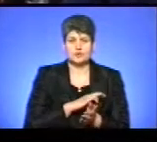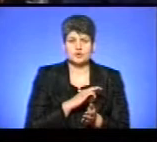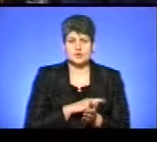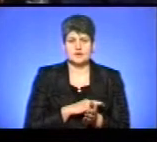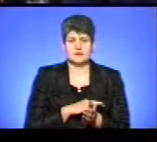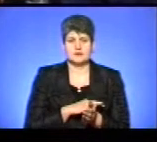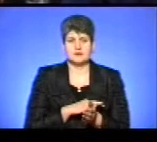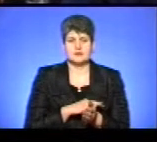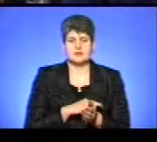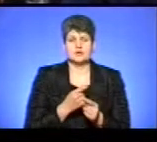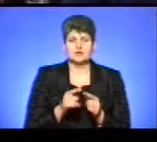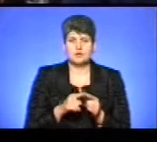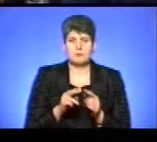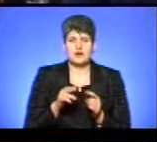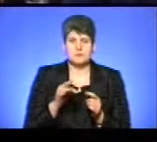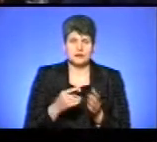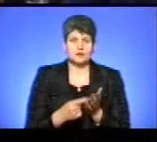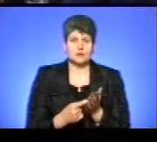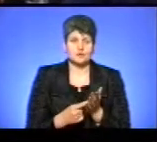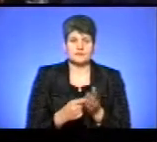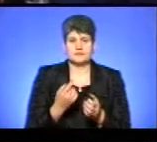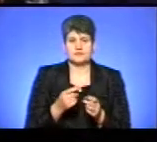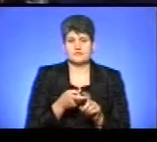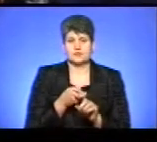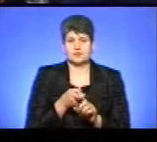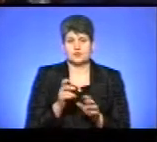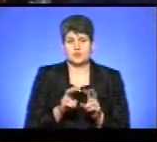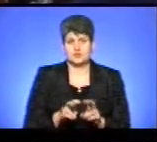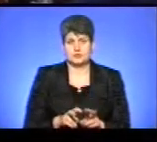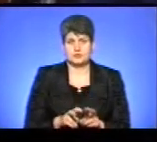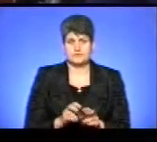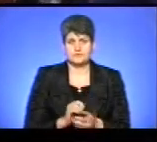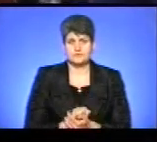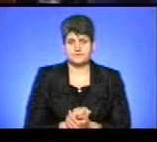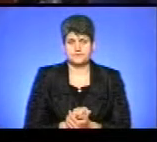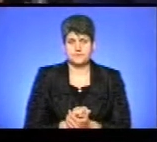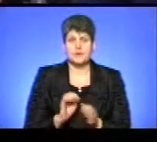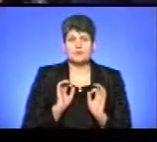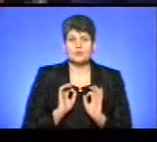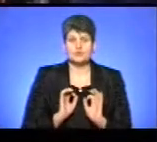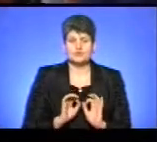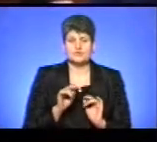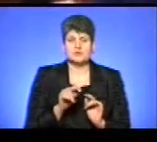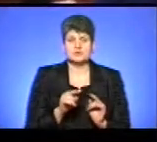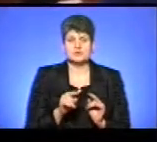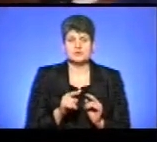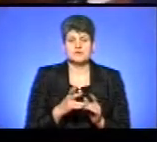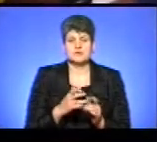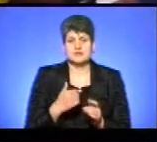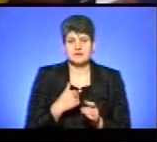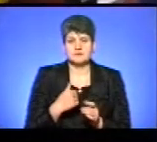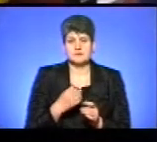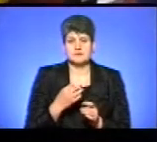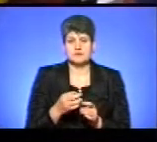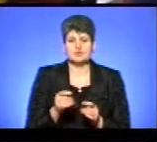допуску зазначеного предмета в якості доказу в ході судового розгляду. Прокурор, ваша думка відповідно до даного заперечення? Я ще висловлю наступну